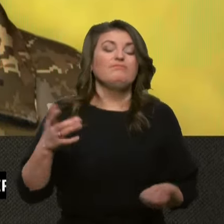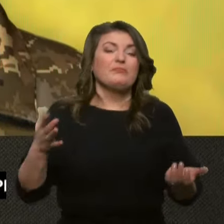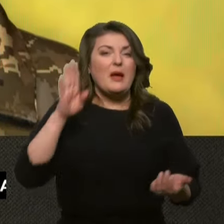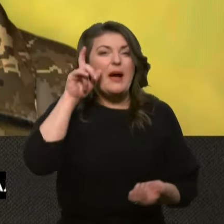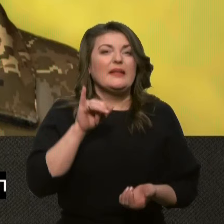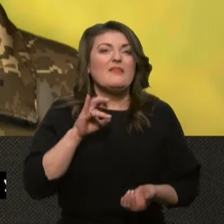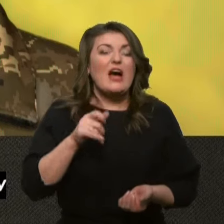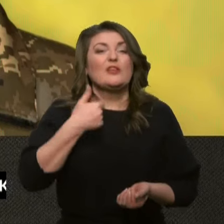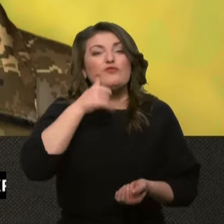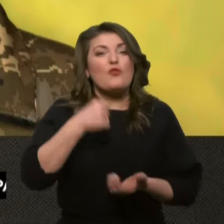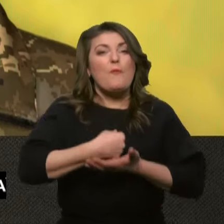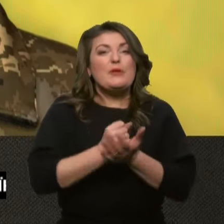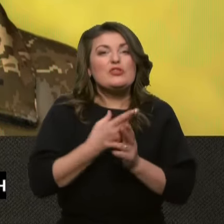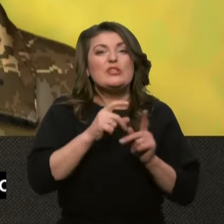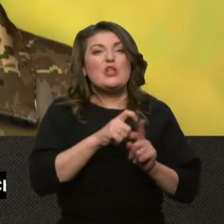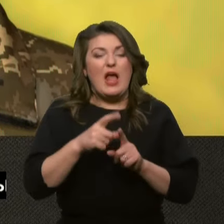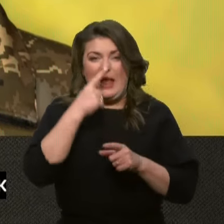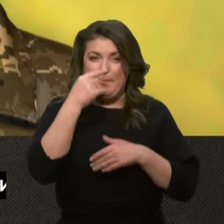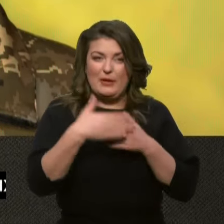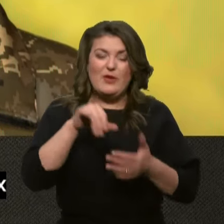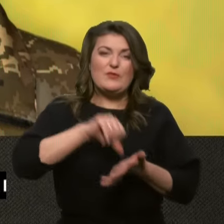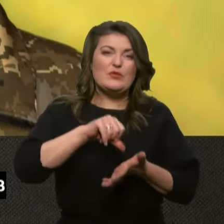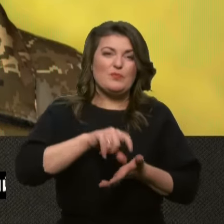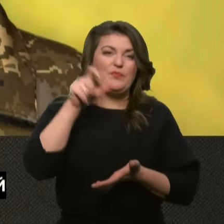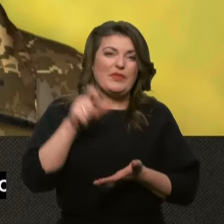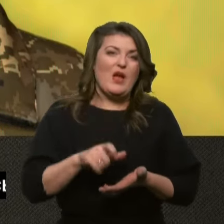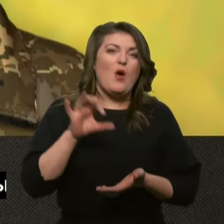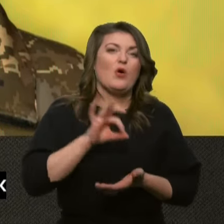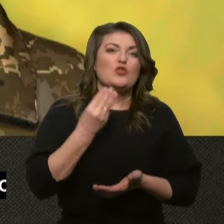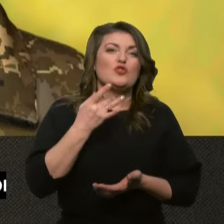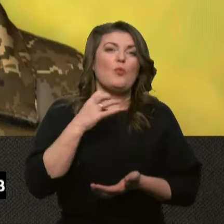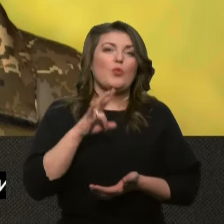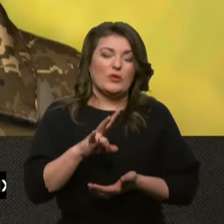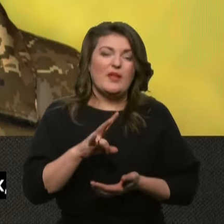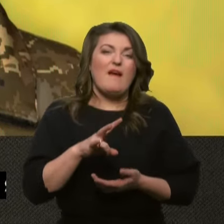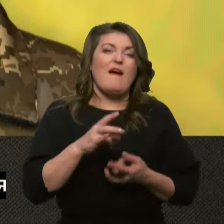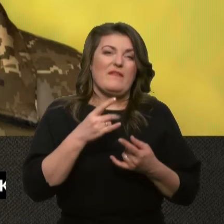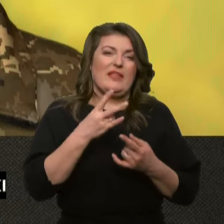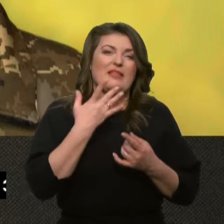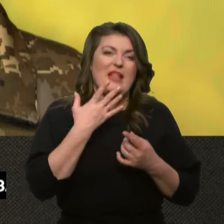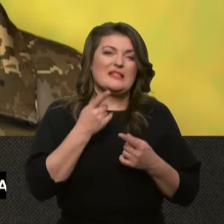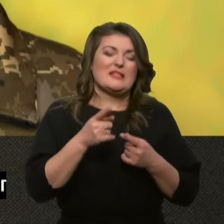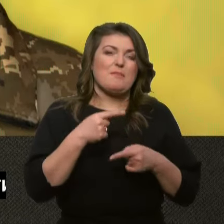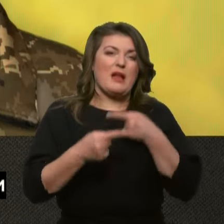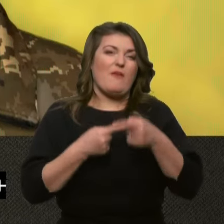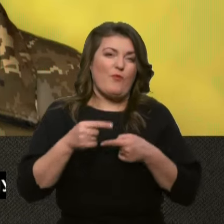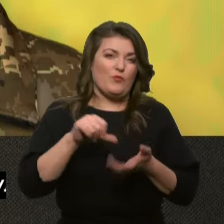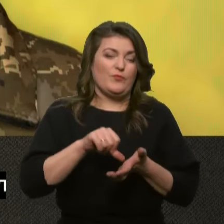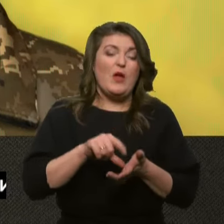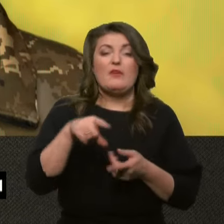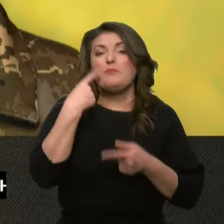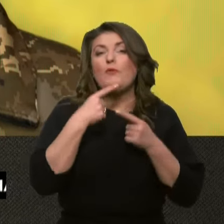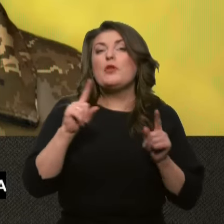вчора у підтвердження цих слів напередодні виступав і Олександр Штопун в ефірі «Нацмарафон». Він також повідомляв про те,